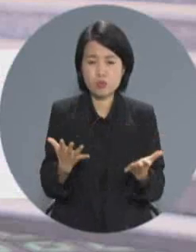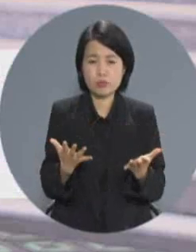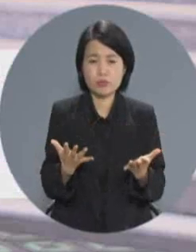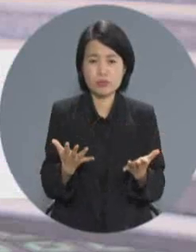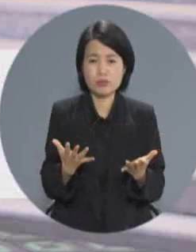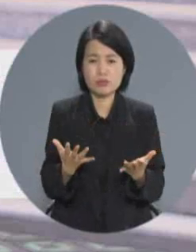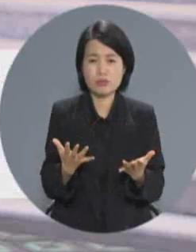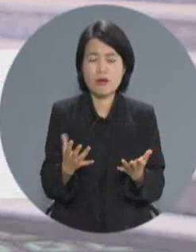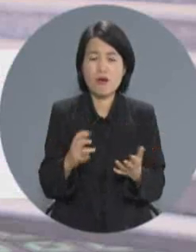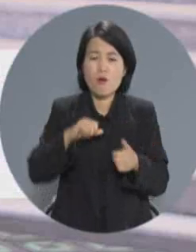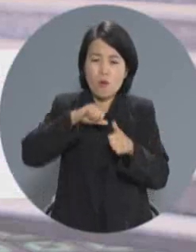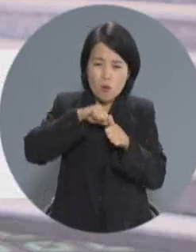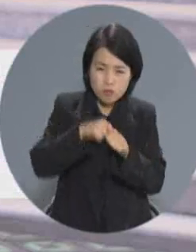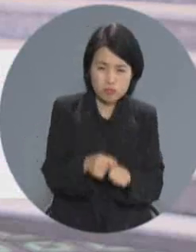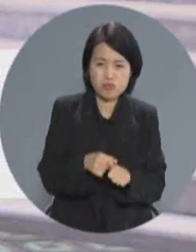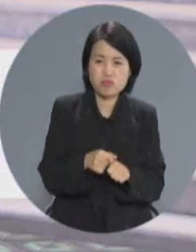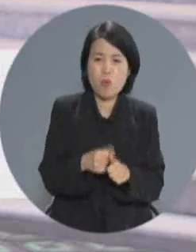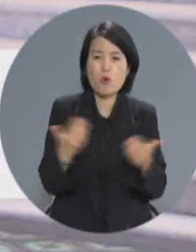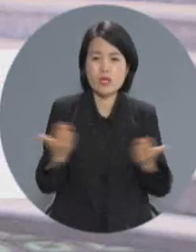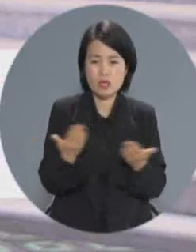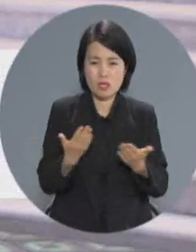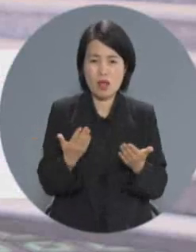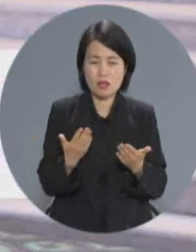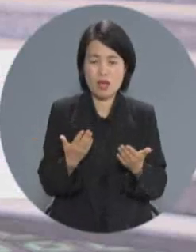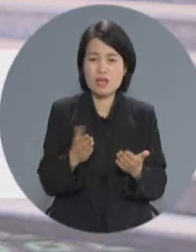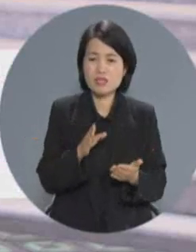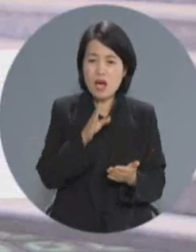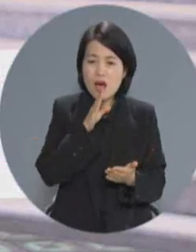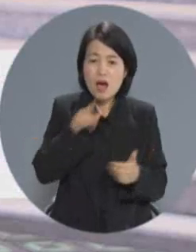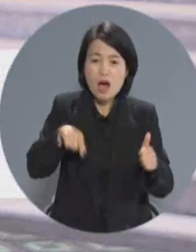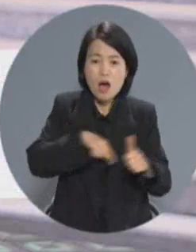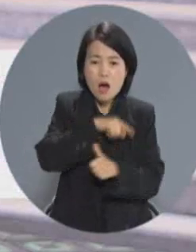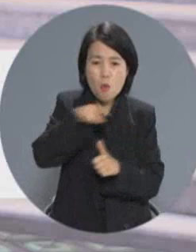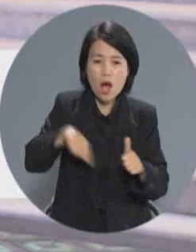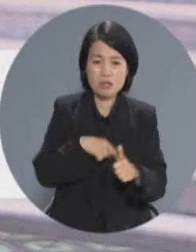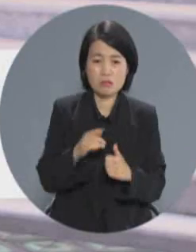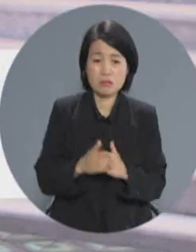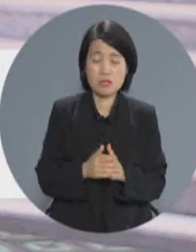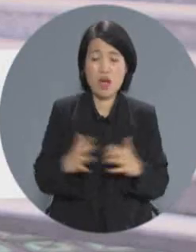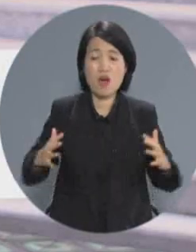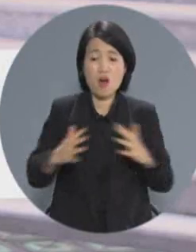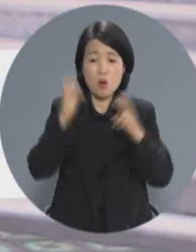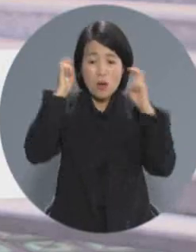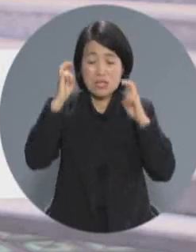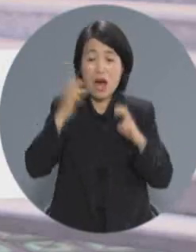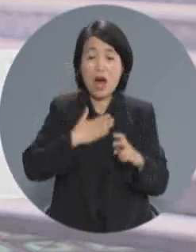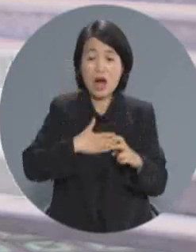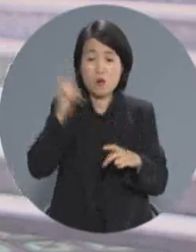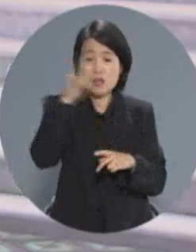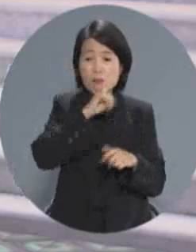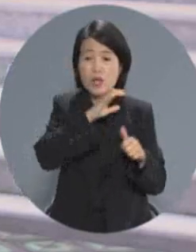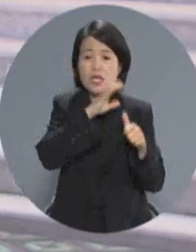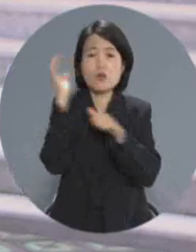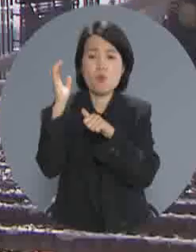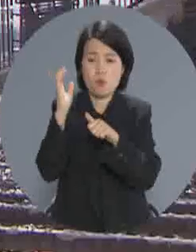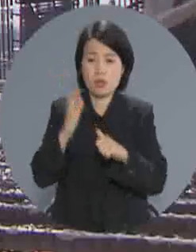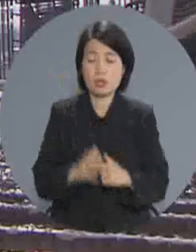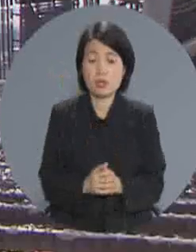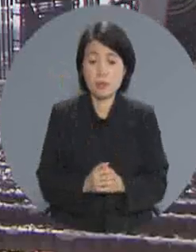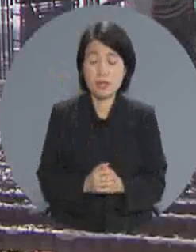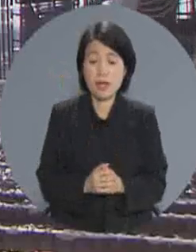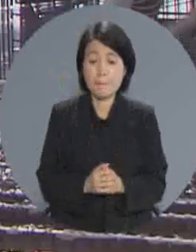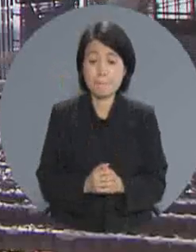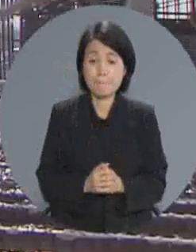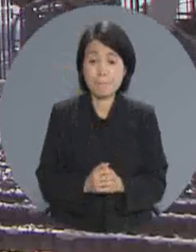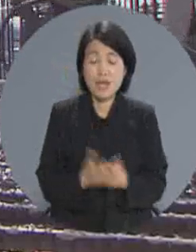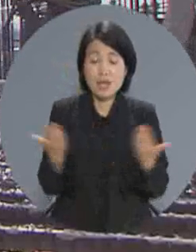개로 정말 가서 돌릴 수밖에 없는 현실을 그런 것들을 우리 전문 건설업체들은 그걸 알고 역이용하고 있다. 이렇게